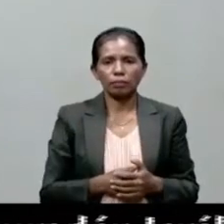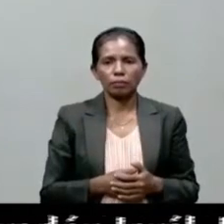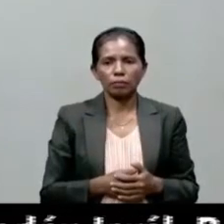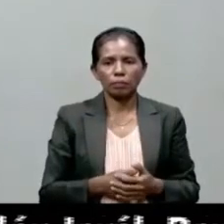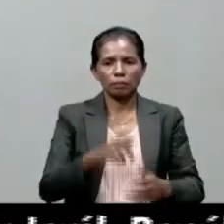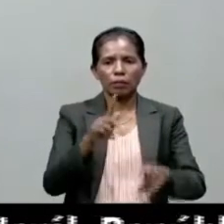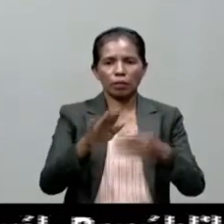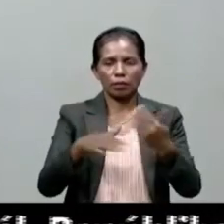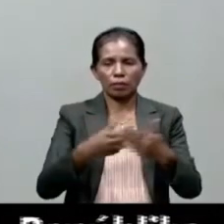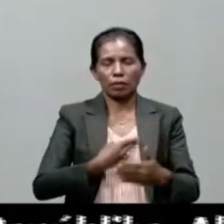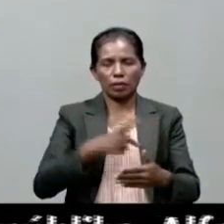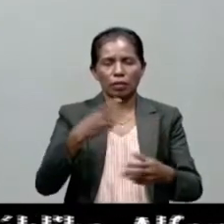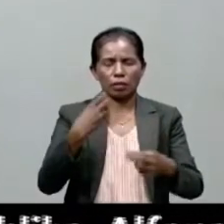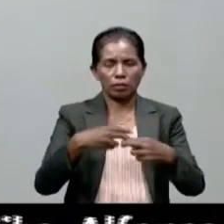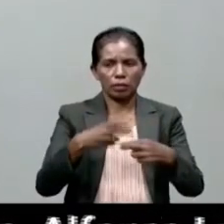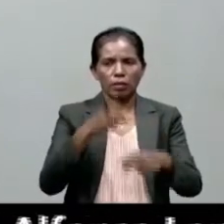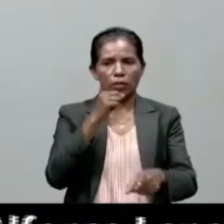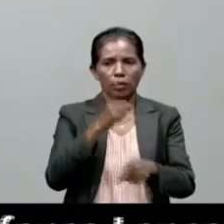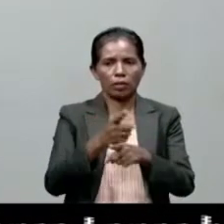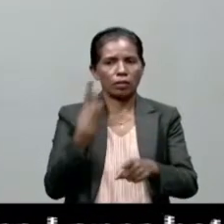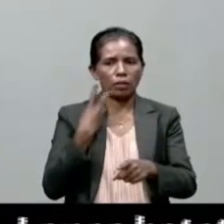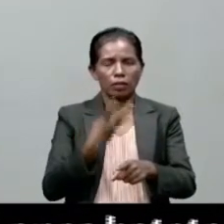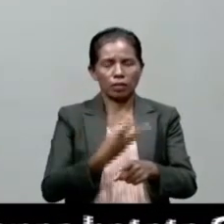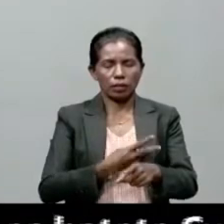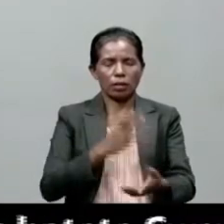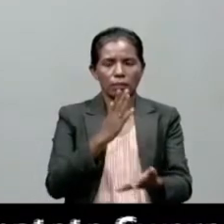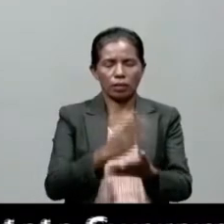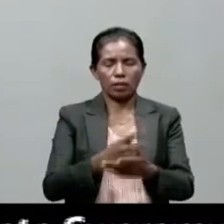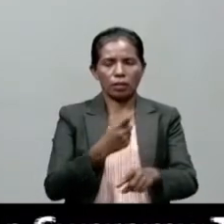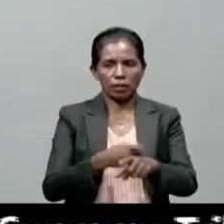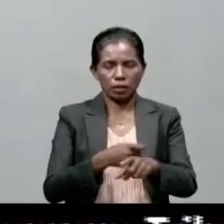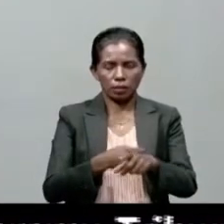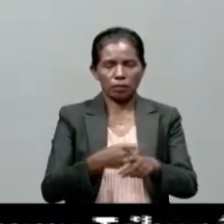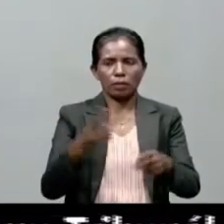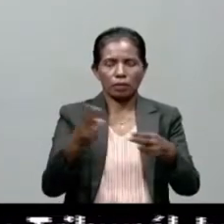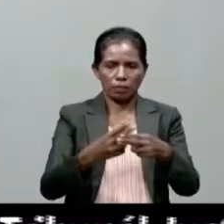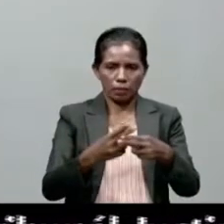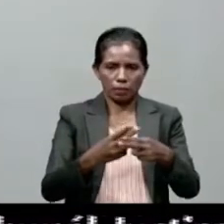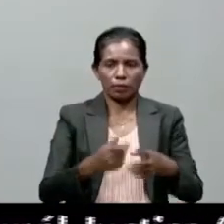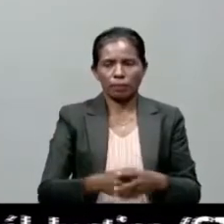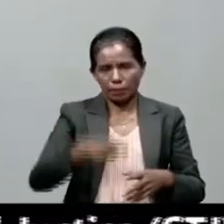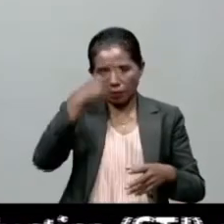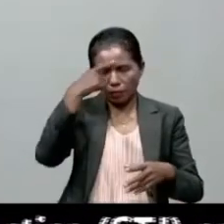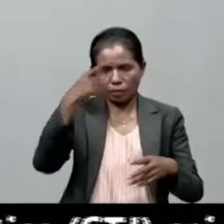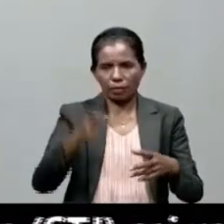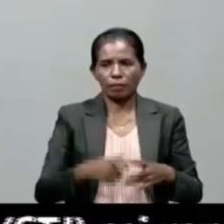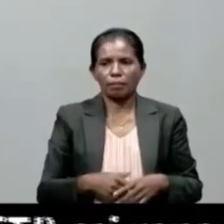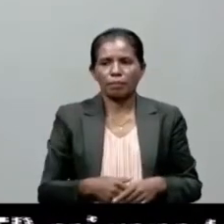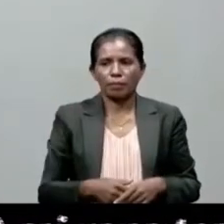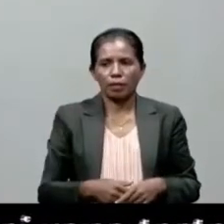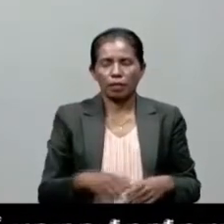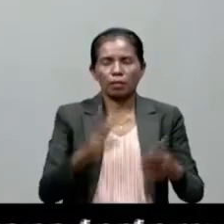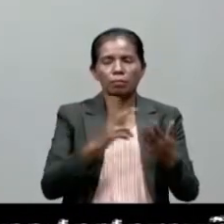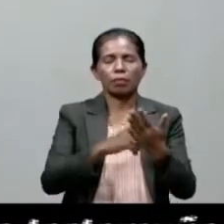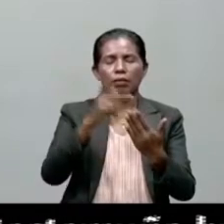Emani halo ne buat ita susah tiap-tiap si ita kombate ya tempo nebe barang. Tambah ne mak program